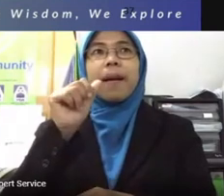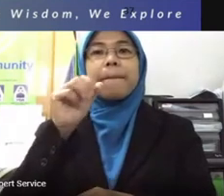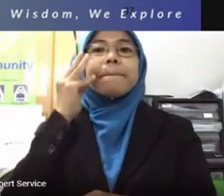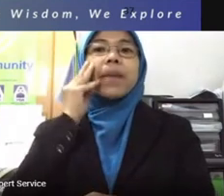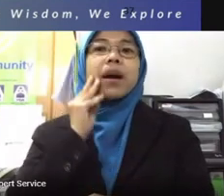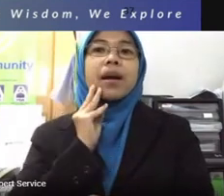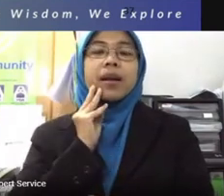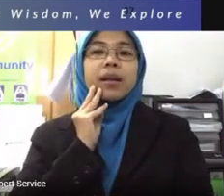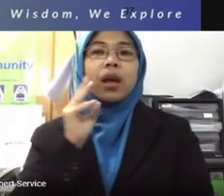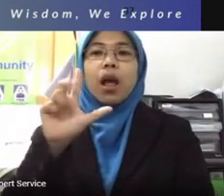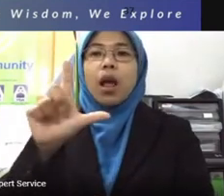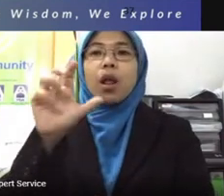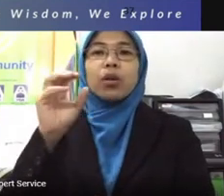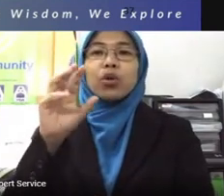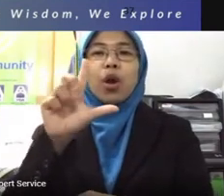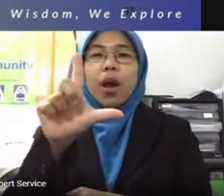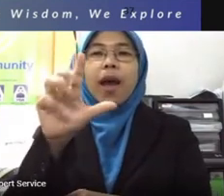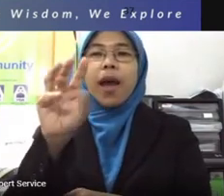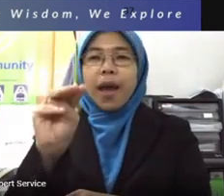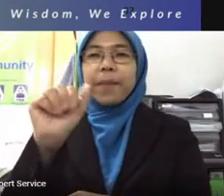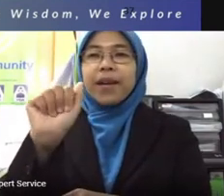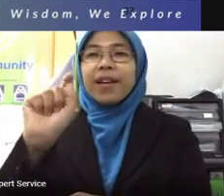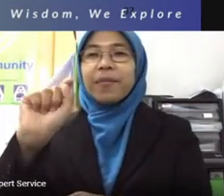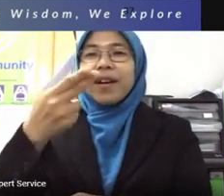best speaker ever yang kita pernah ada ya